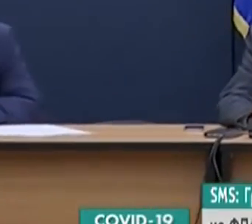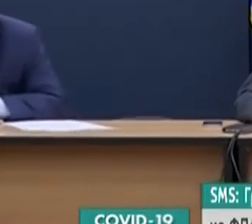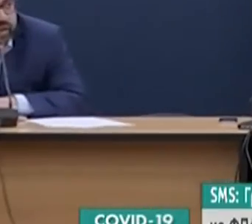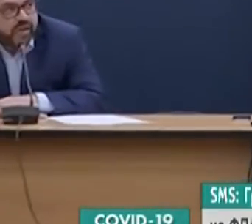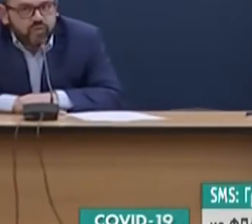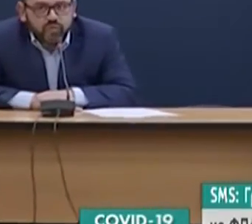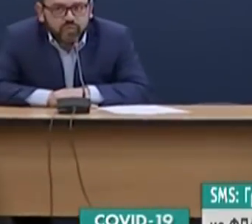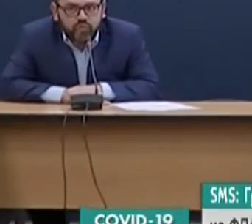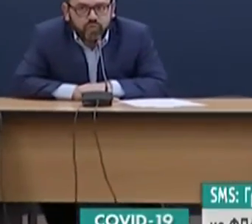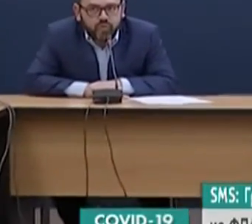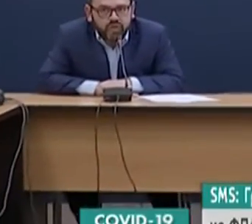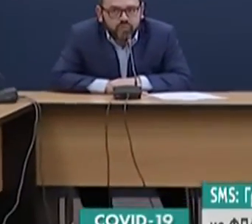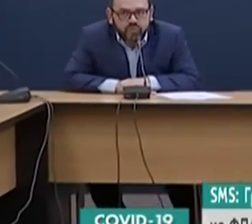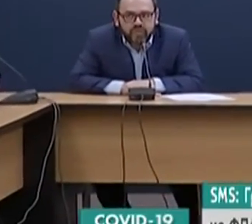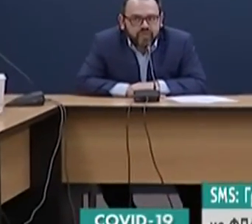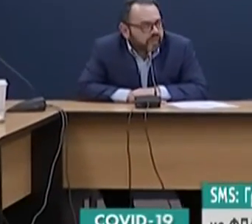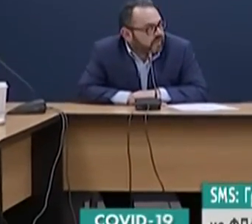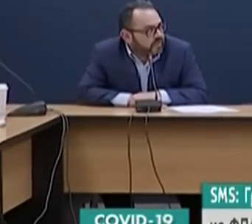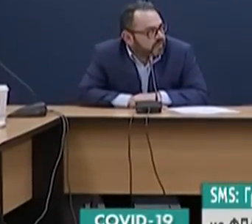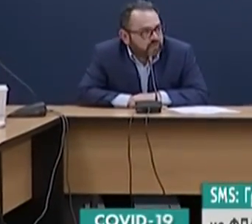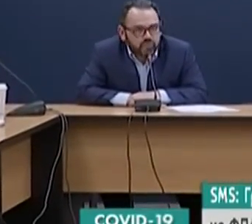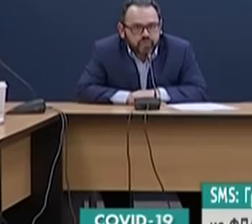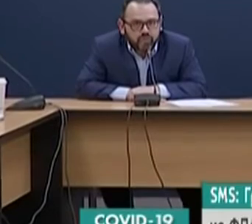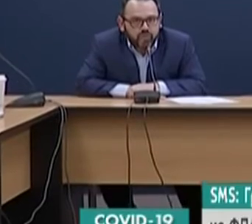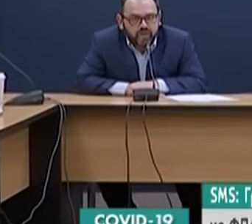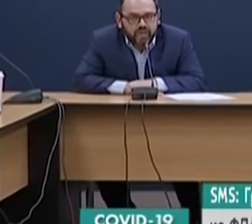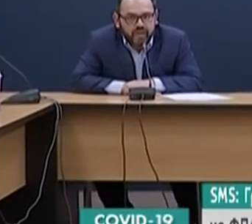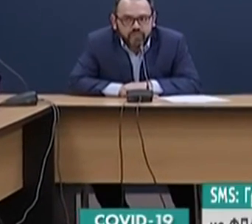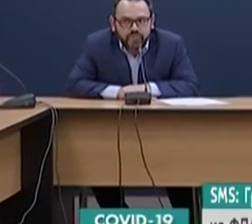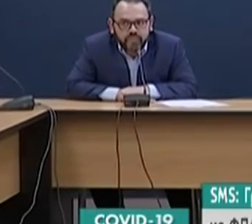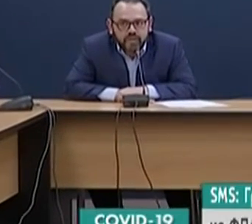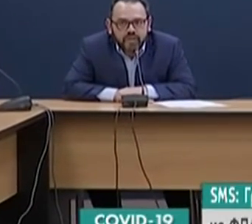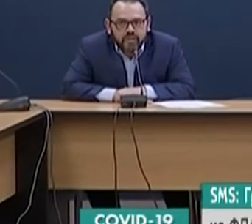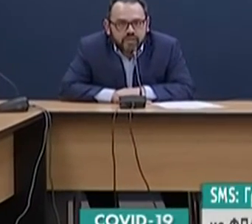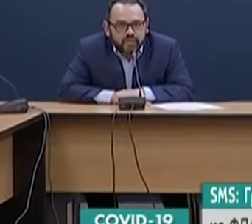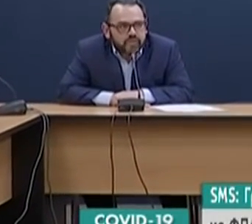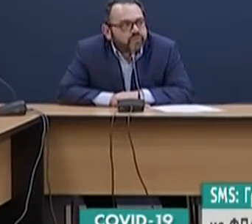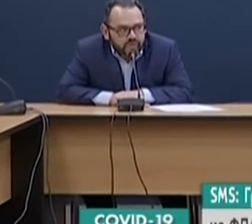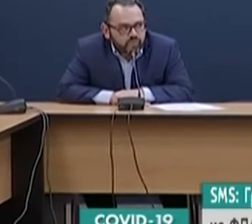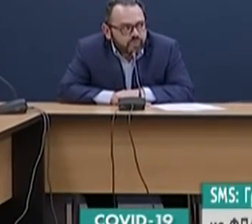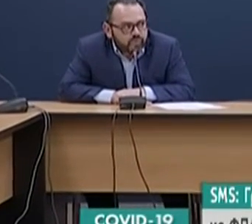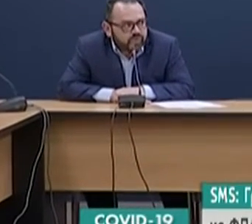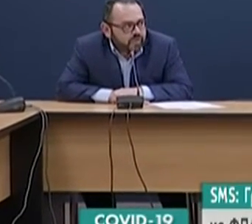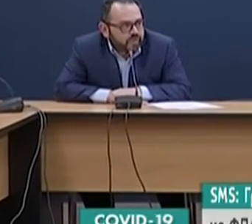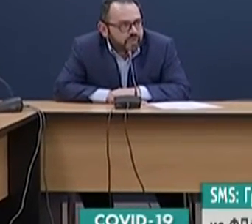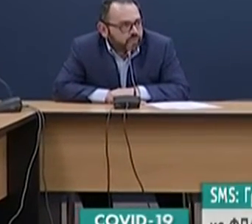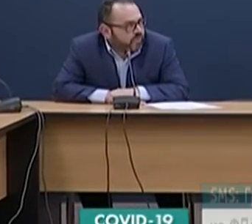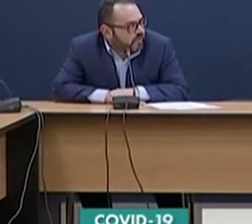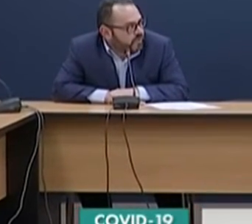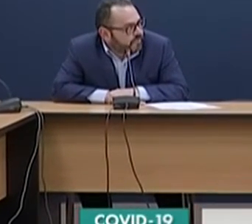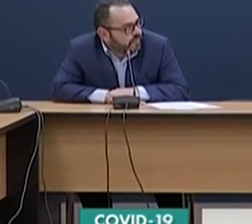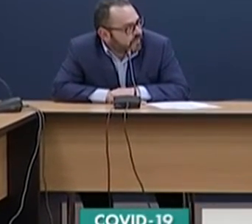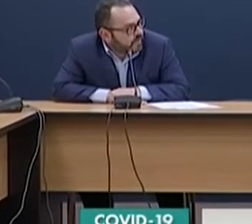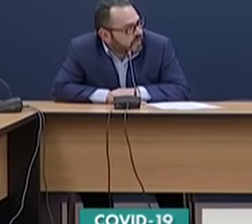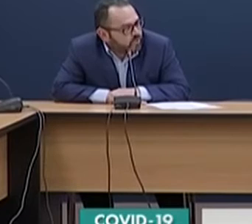Καλωσορίζουμε στο Υπουργείο Υγείας τον Υπουργό Πολιτικής Προστασίας και Διαχείρισης Κρίσεων, τον κύριο Νίκο Χαρδαλιά. Σας ευχαριστούμε που είστε απόψε